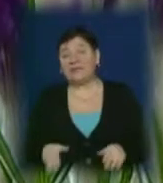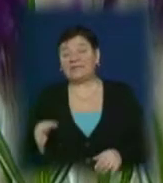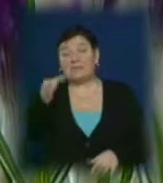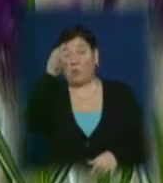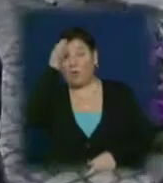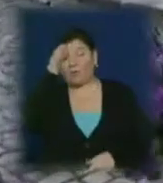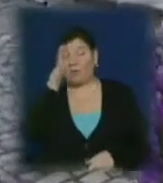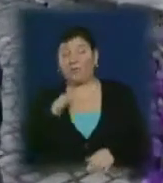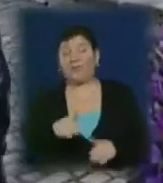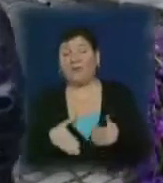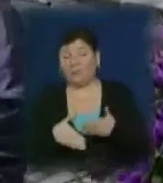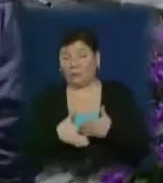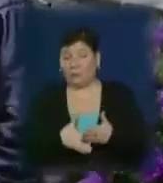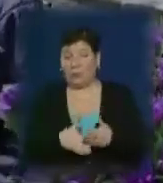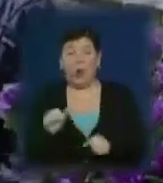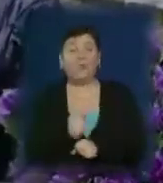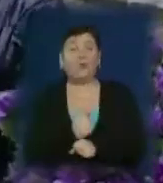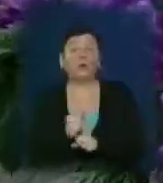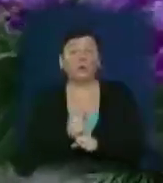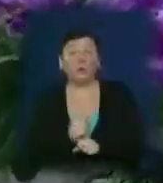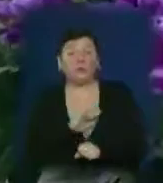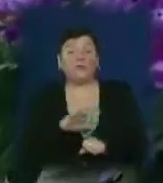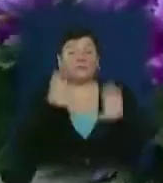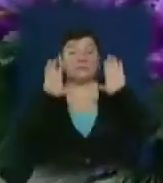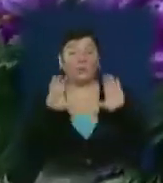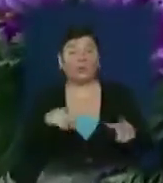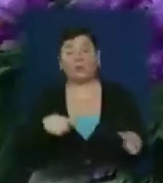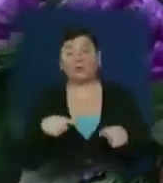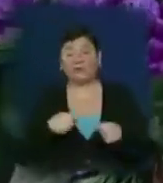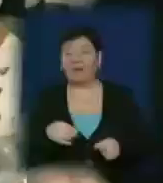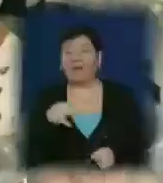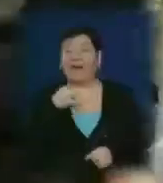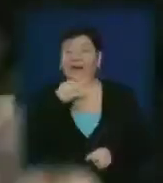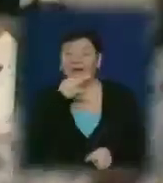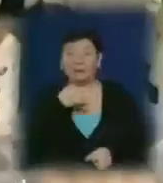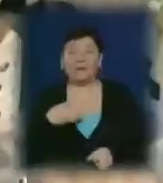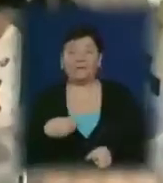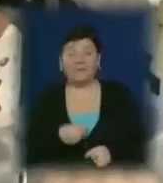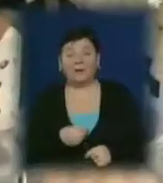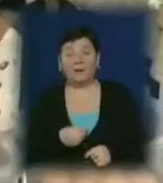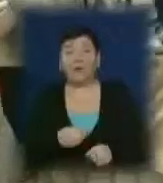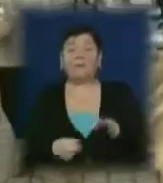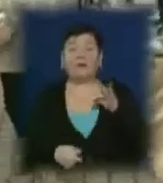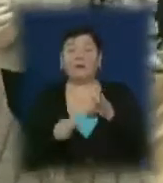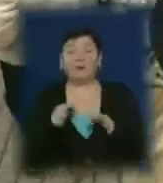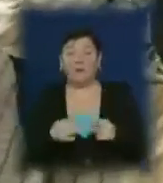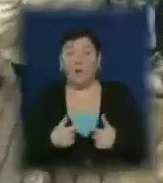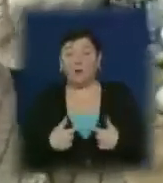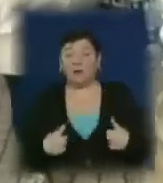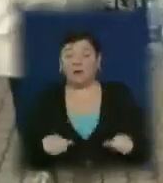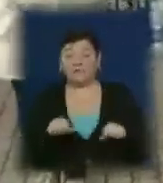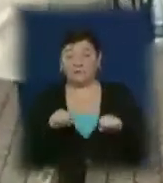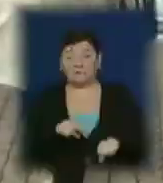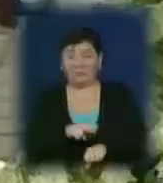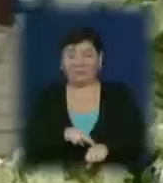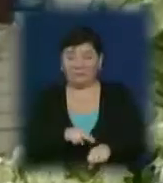і селекційною метою. Боротьбою з незаконною торгівлею ранніми квітами займаються природоохоронні органи спільно з